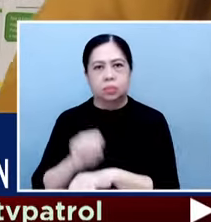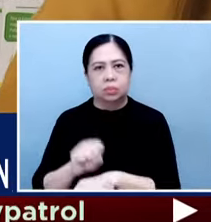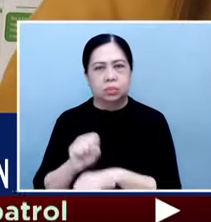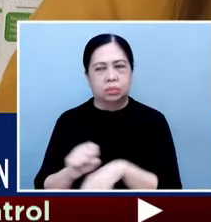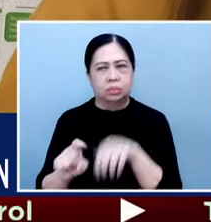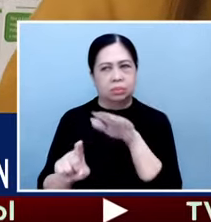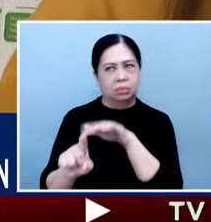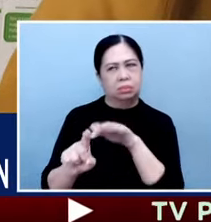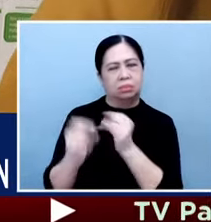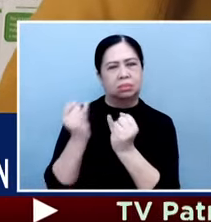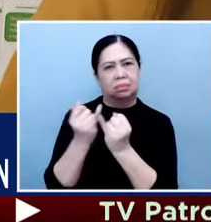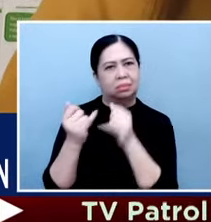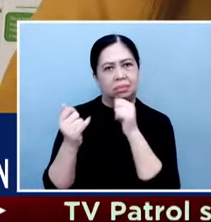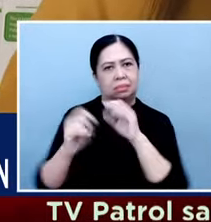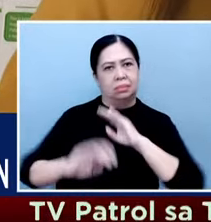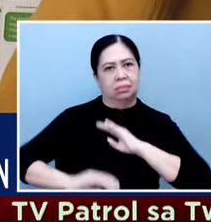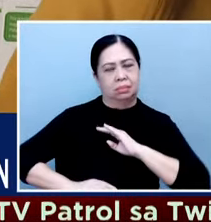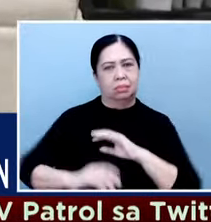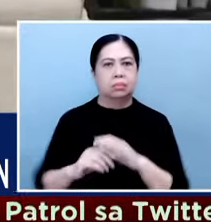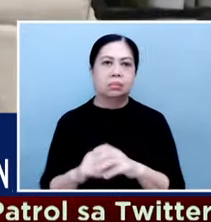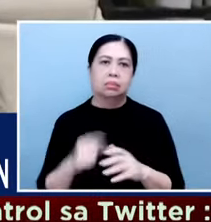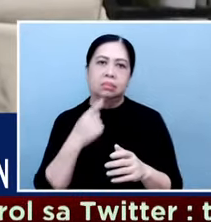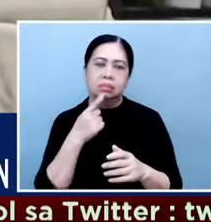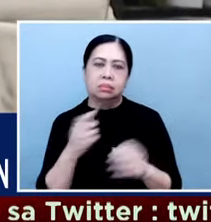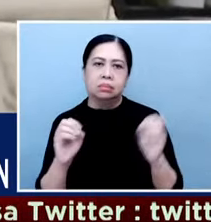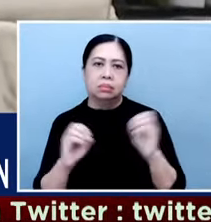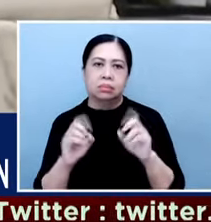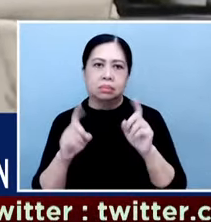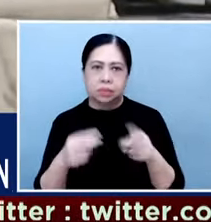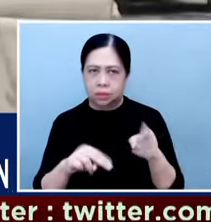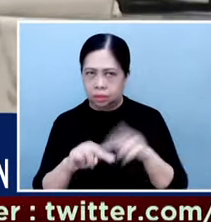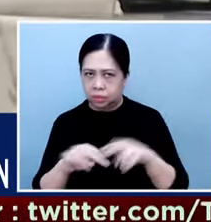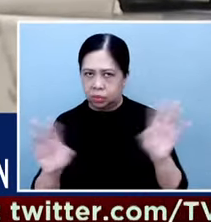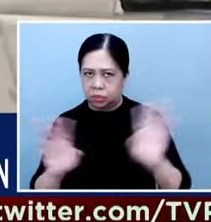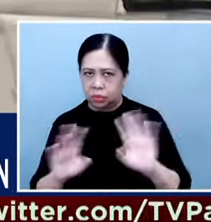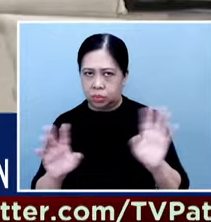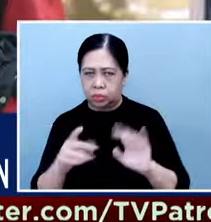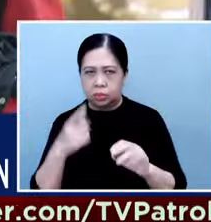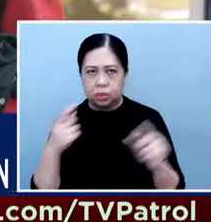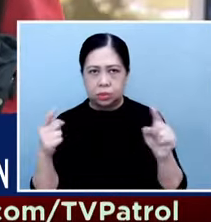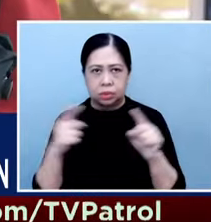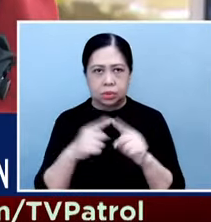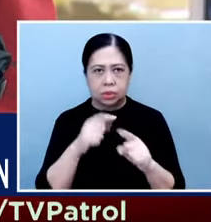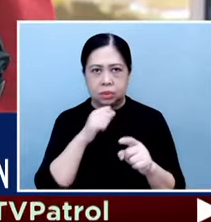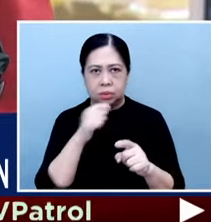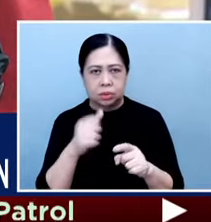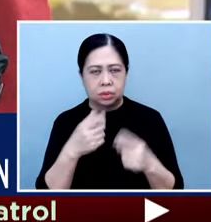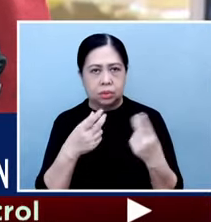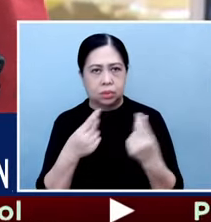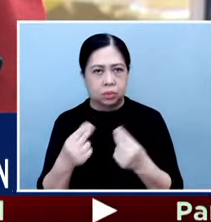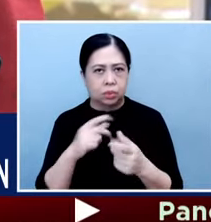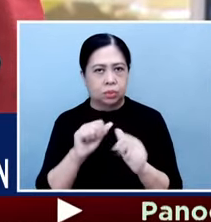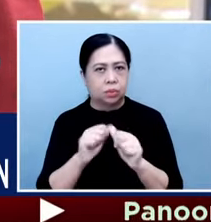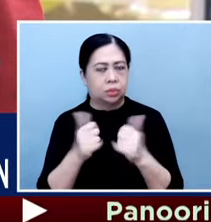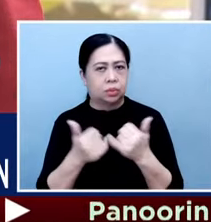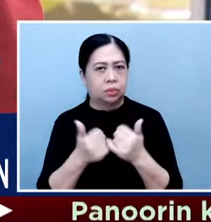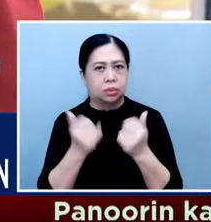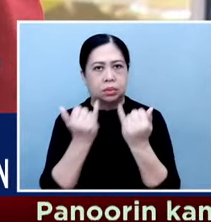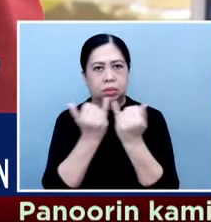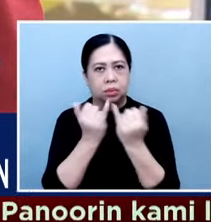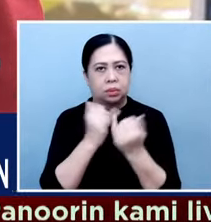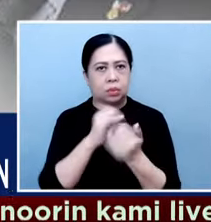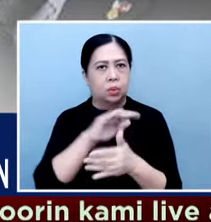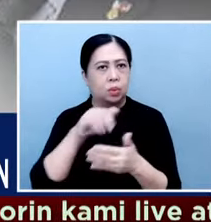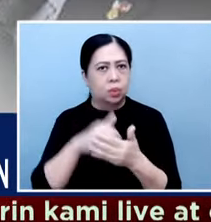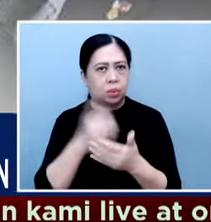ng PhilHealth. Giit nila, wala dapat dagdag kontribusyon hanggat hindi natutugunan ng ahensya ang mga